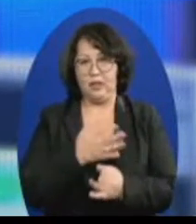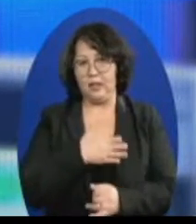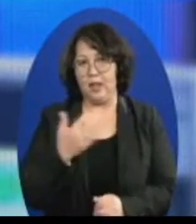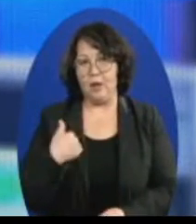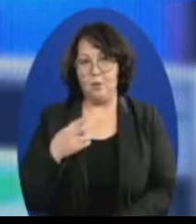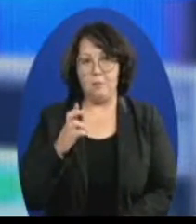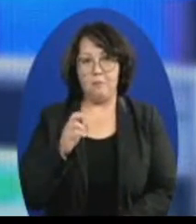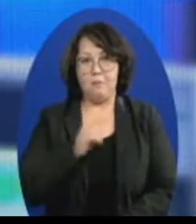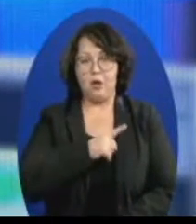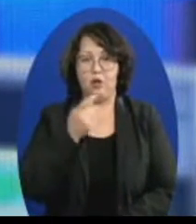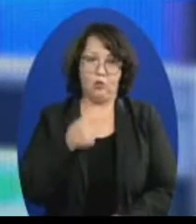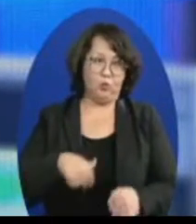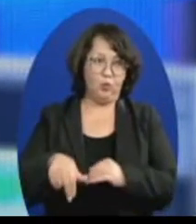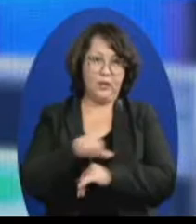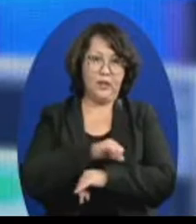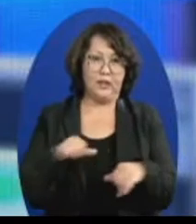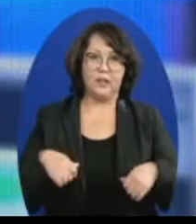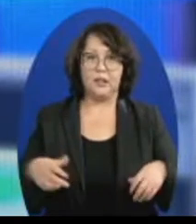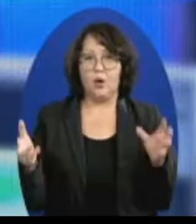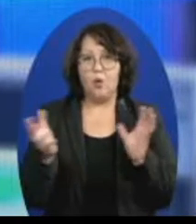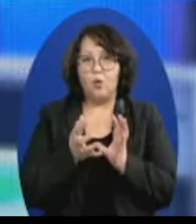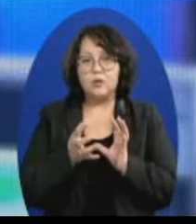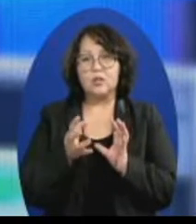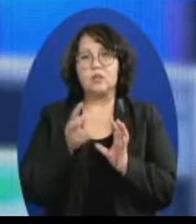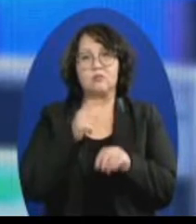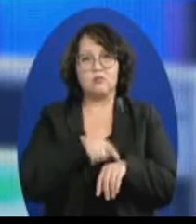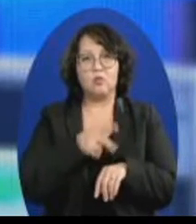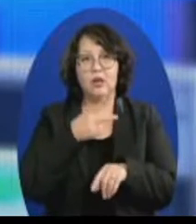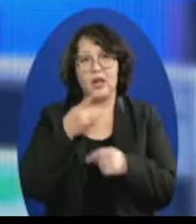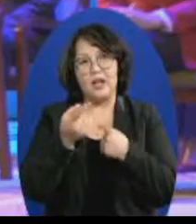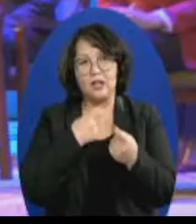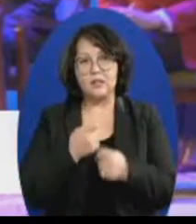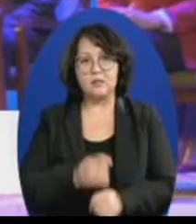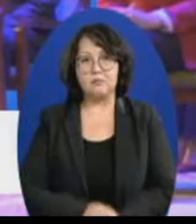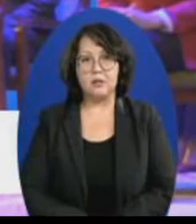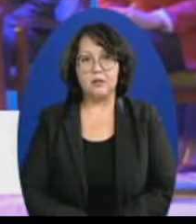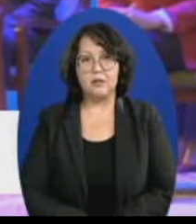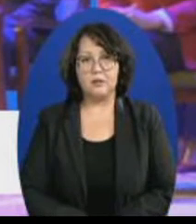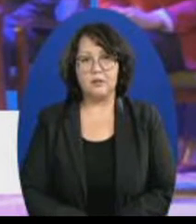дараагаа Баянгол дүүргийн иргэд сонгогчтой уулзах үеэрээ ярьсан байна.